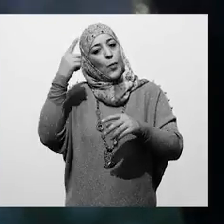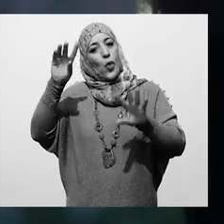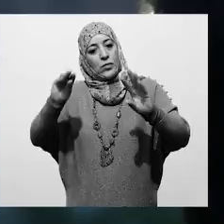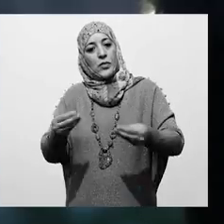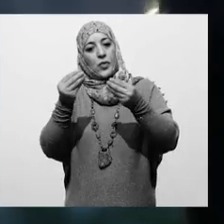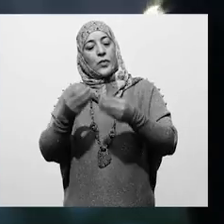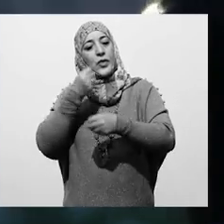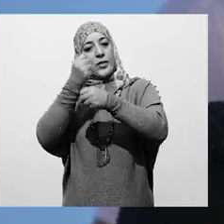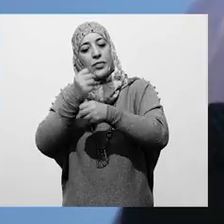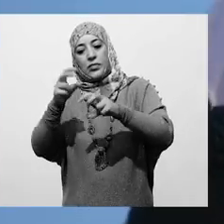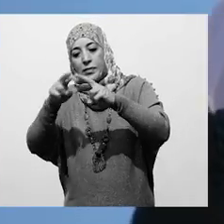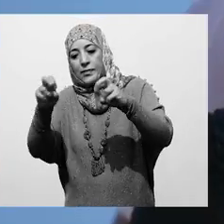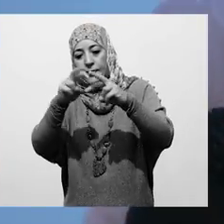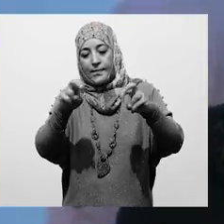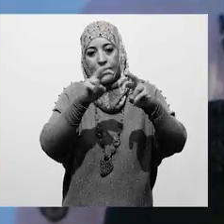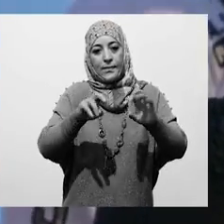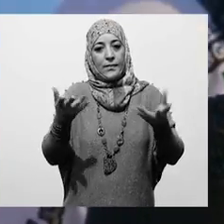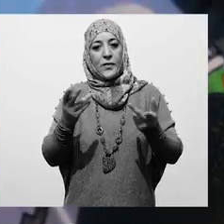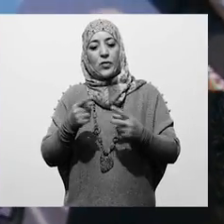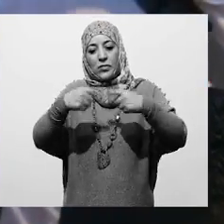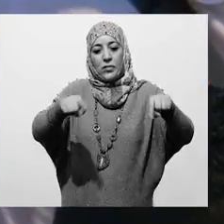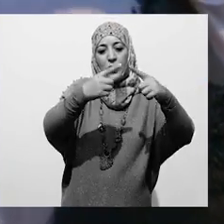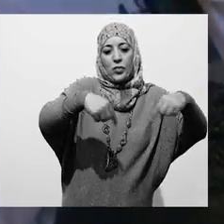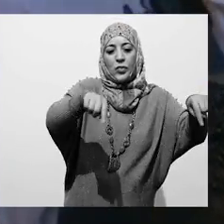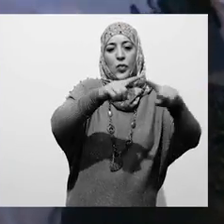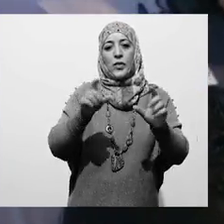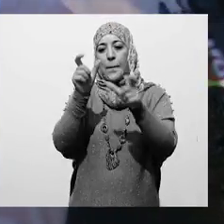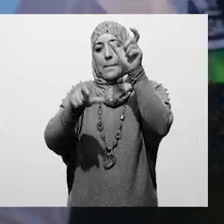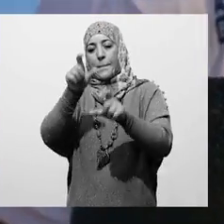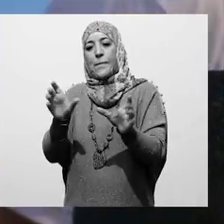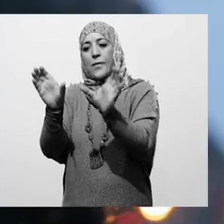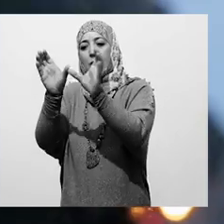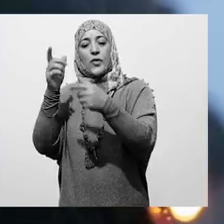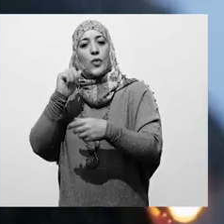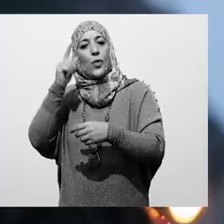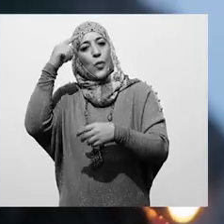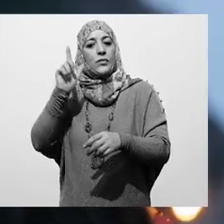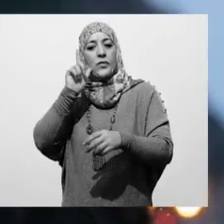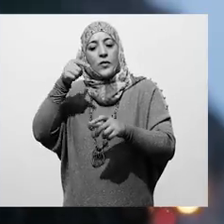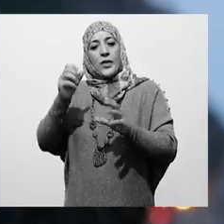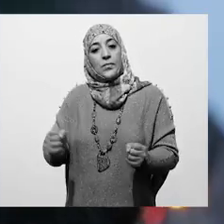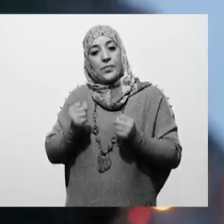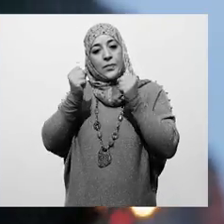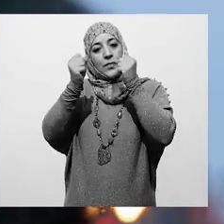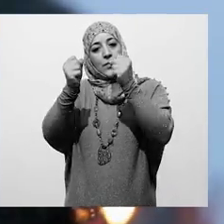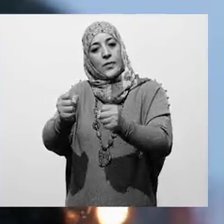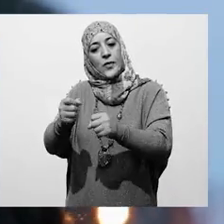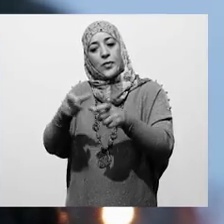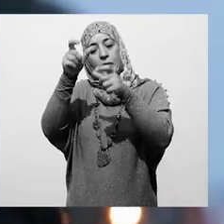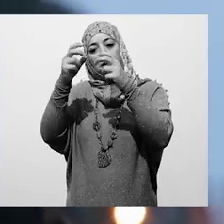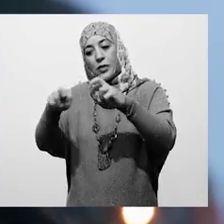vraiment commencé, la mise en œuvre des enquêtes à travers une réunion de coordination pour renforcer les